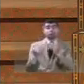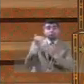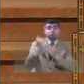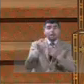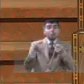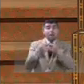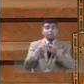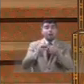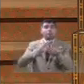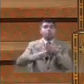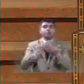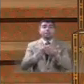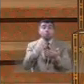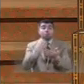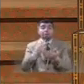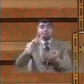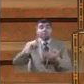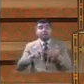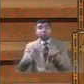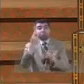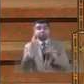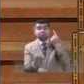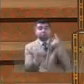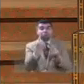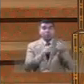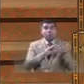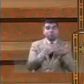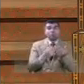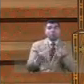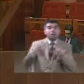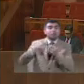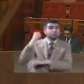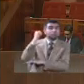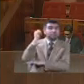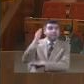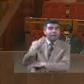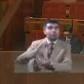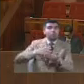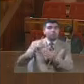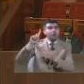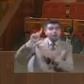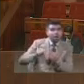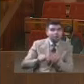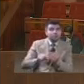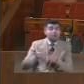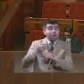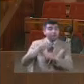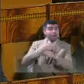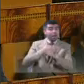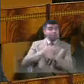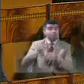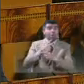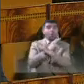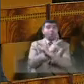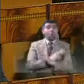حد ما تباطؤ النشاط الاقتصادي وانخفاض الموارد الجبائية لأهم المساهمين، وفي ظل هذا التراجع المالي لنظام المعاشات